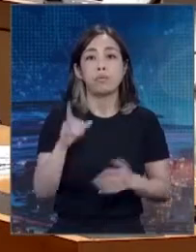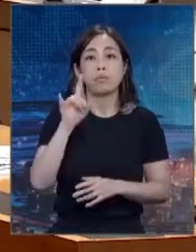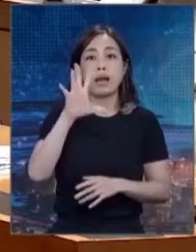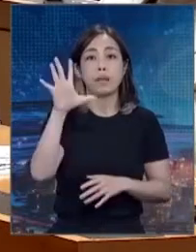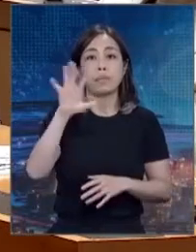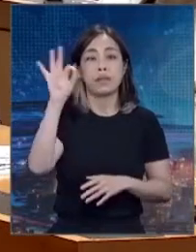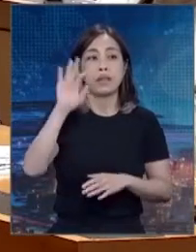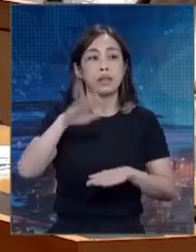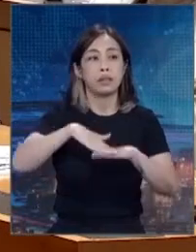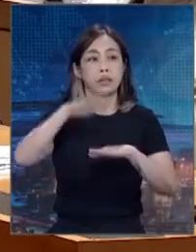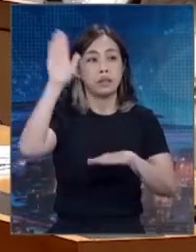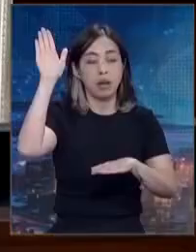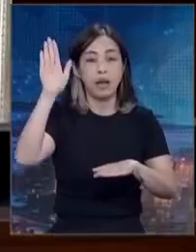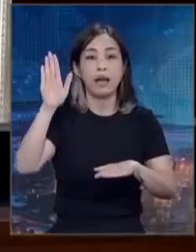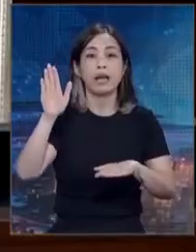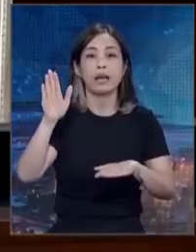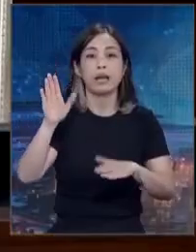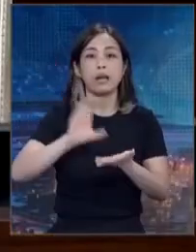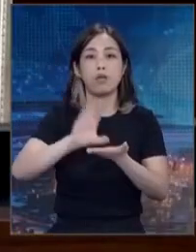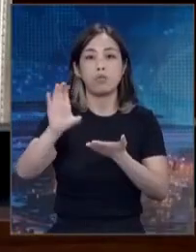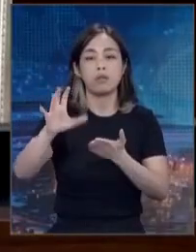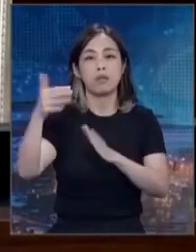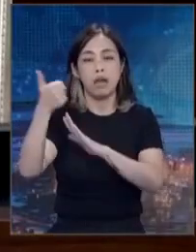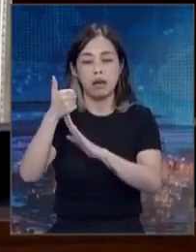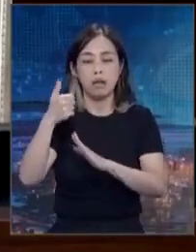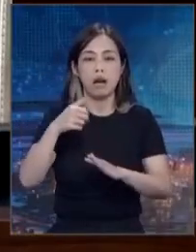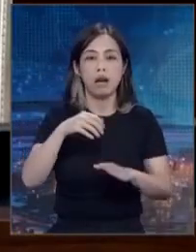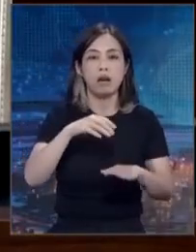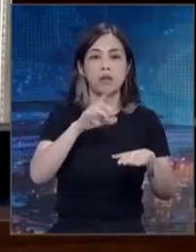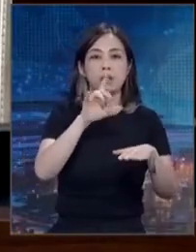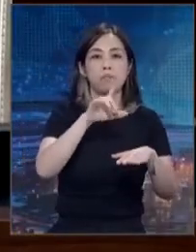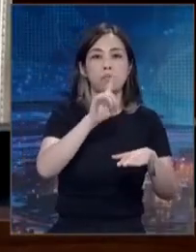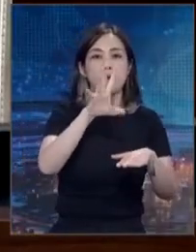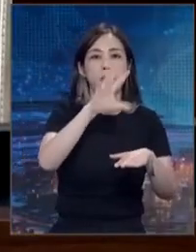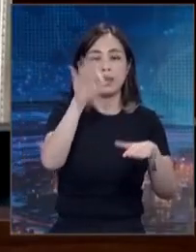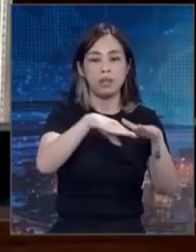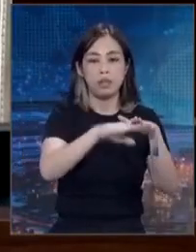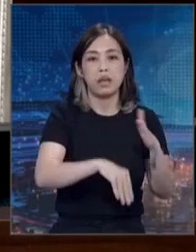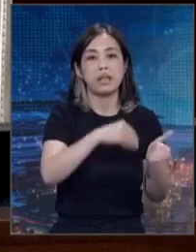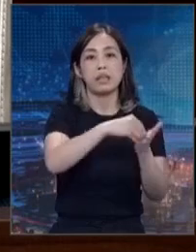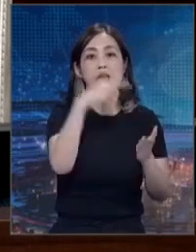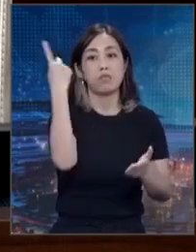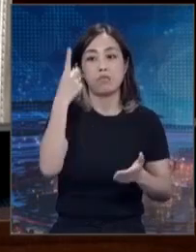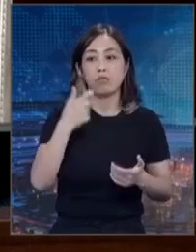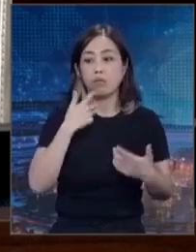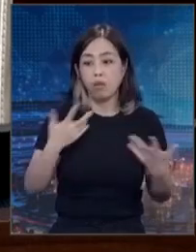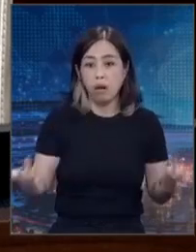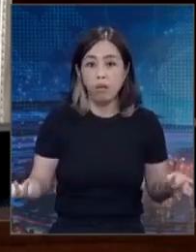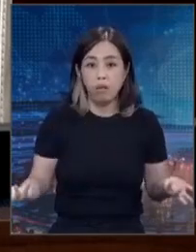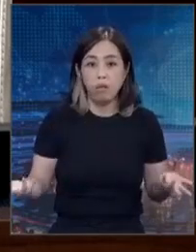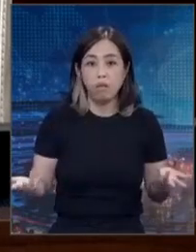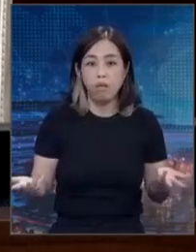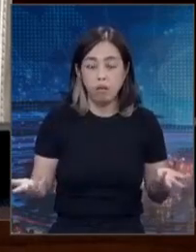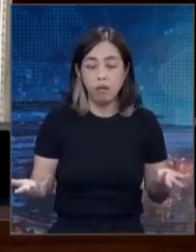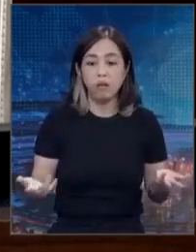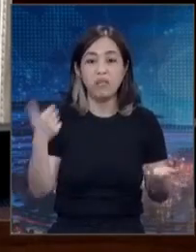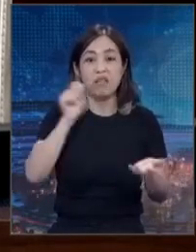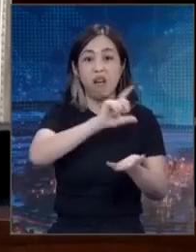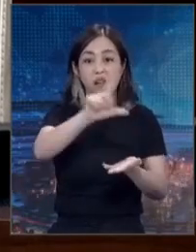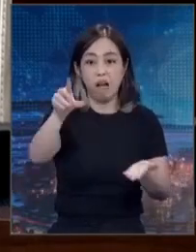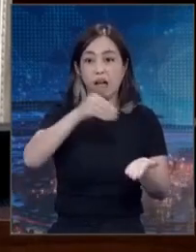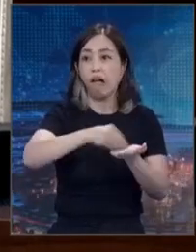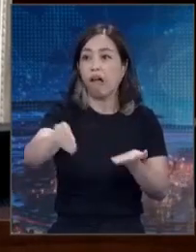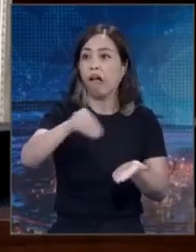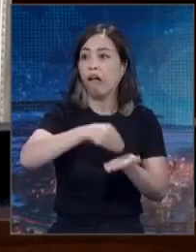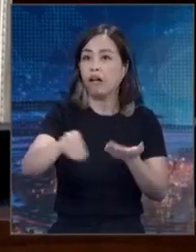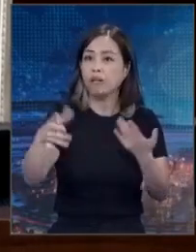lên thì đầu tư công, mà dưới 15 tỷ thì lại là thường xuyên cả. Chúng ta chi lương là chi hàng trăm nghìn tỷ đây. Chúng ta chi cho giáo